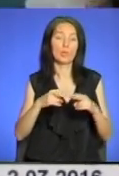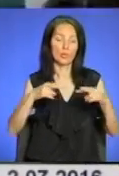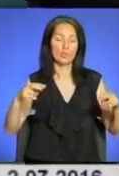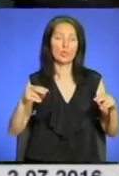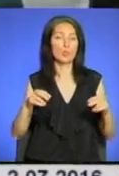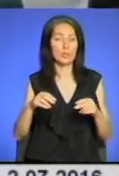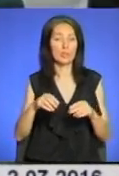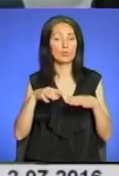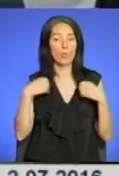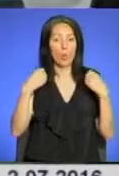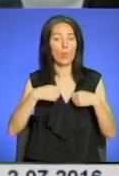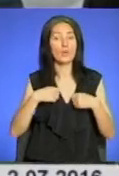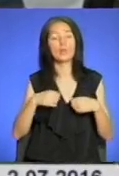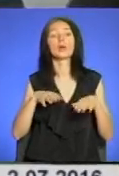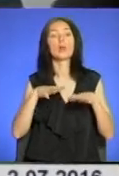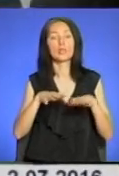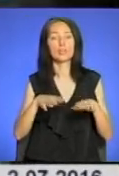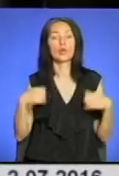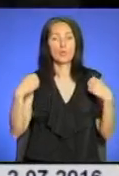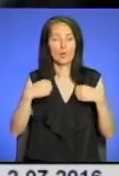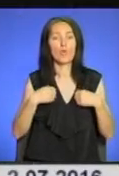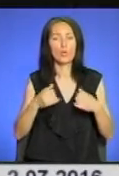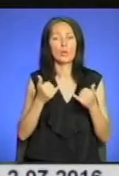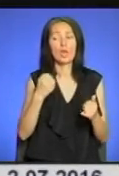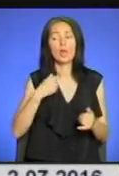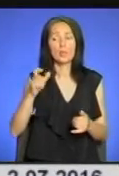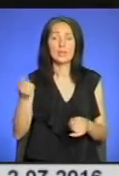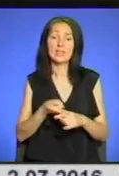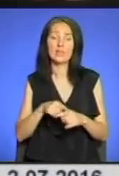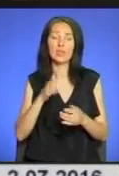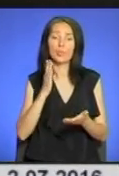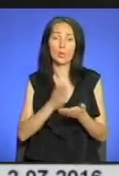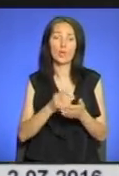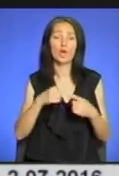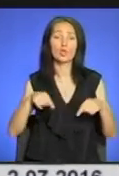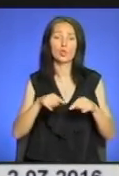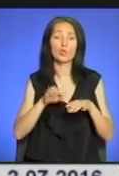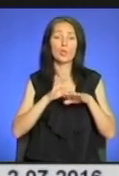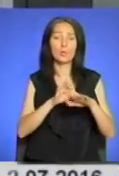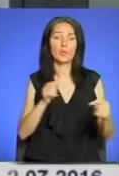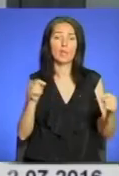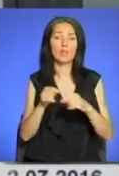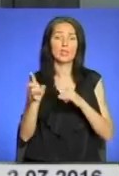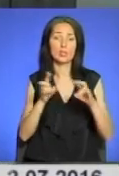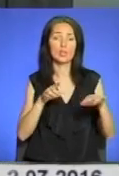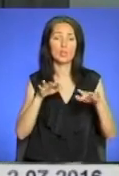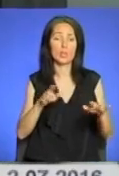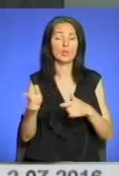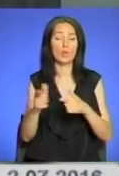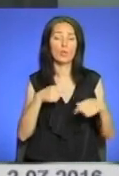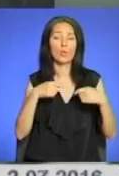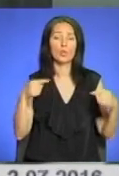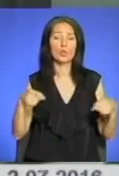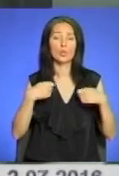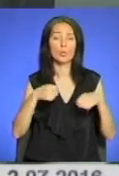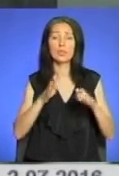військовослужбовців шили форму для бійців які перебувають в зоні проведення антитерористичної операції гото продукцію продають не